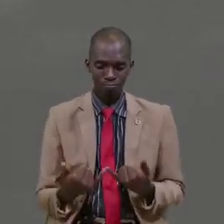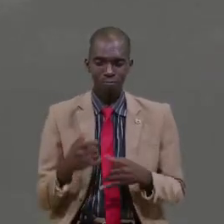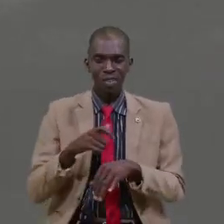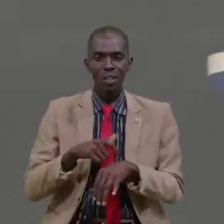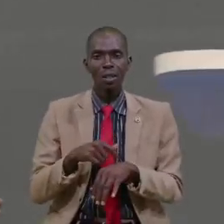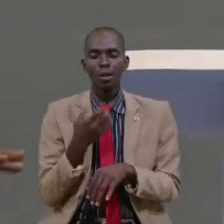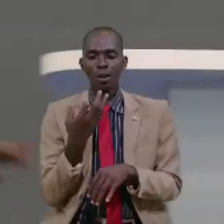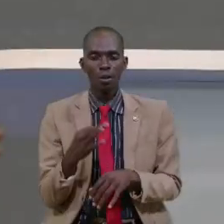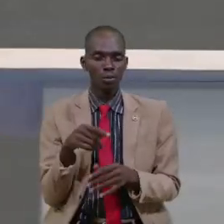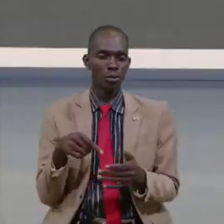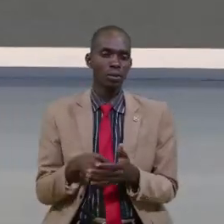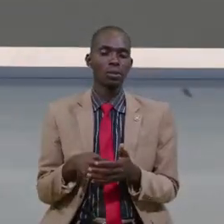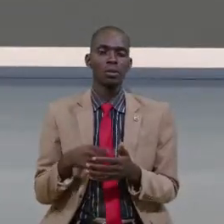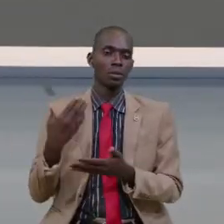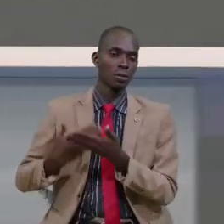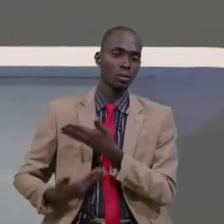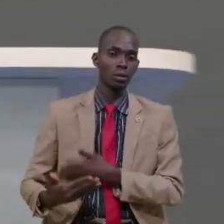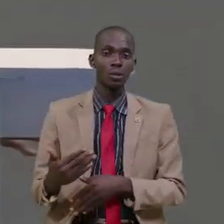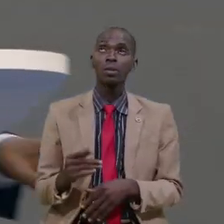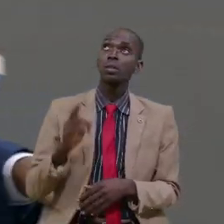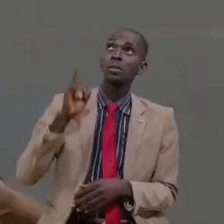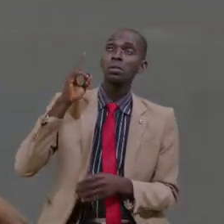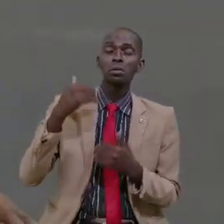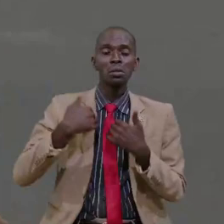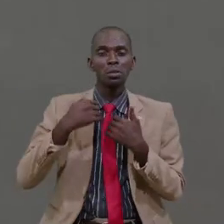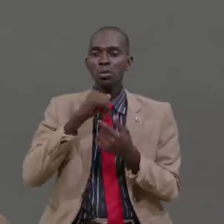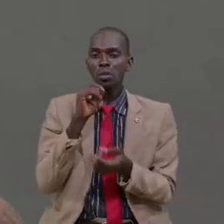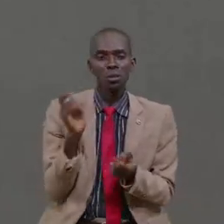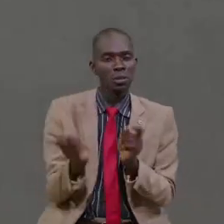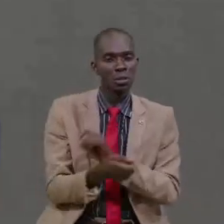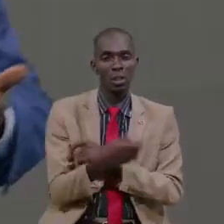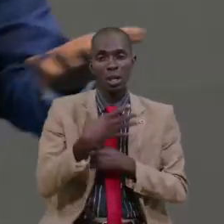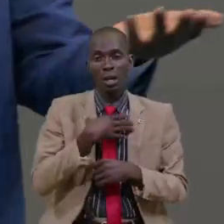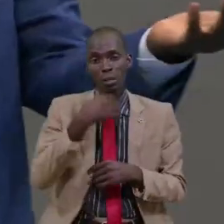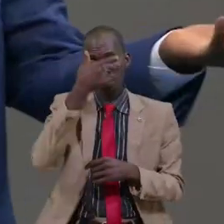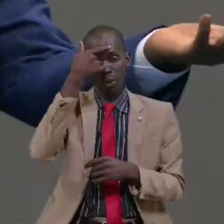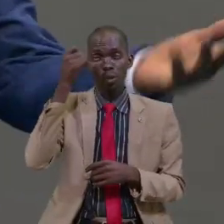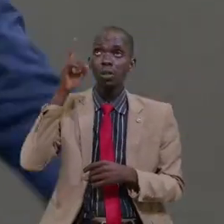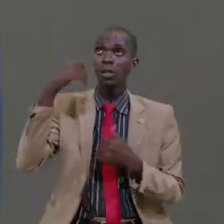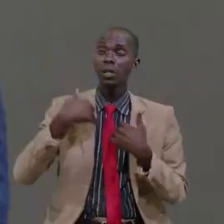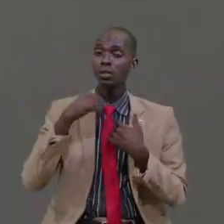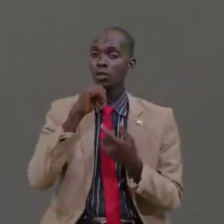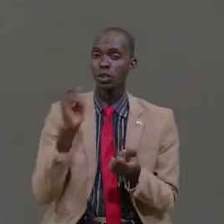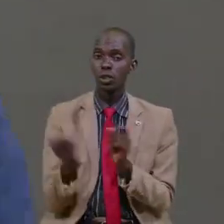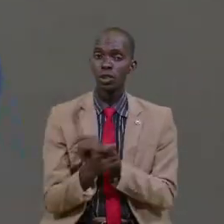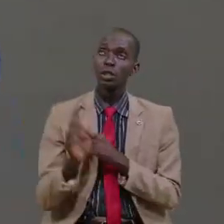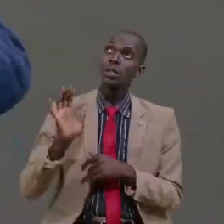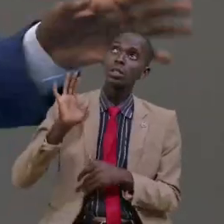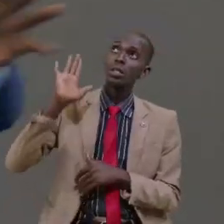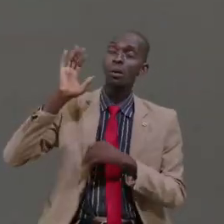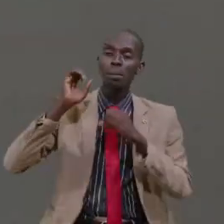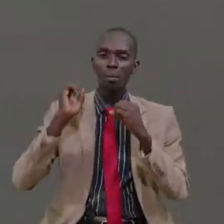temps présent de la dispensation actuelle, il n'a pas changé. Et parce qu'il n'a pas changé,